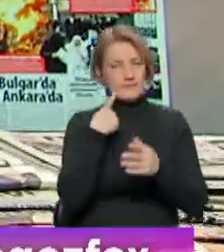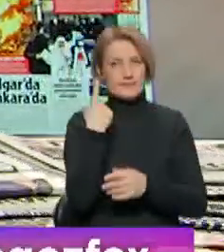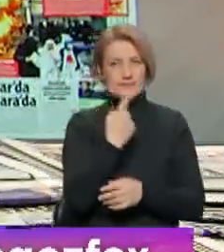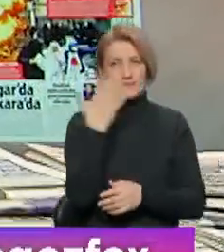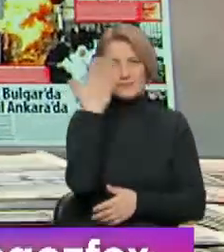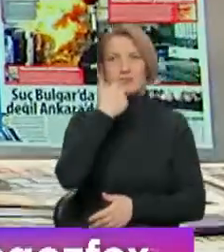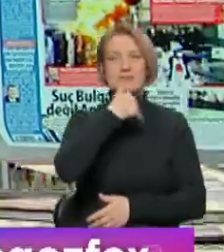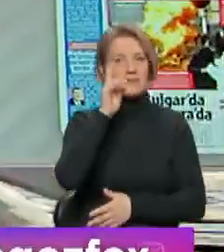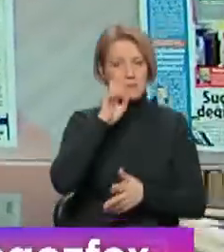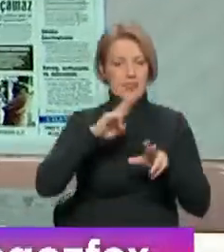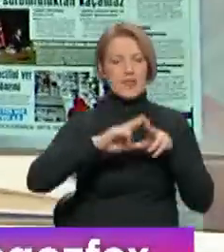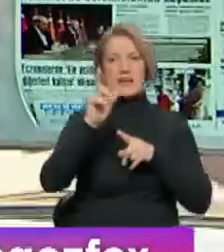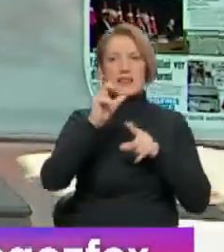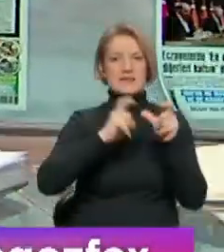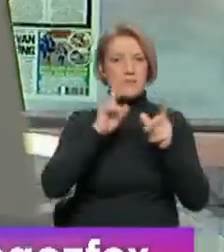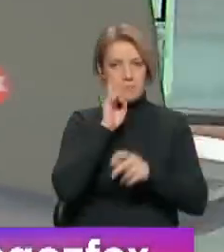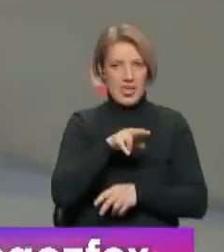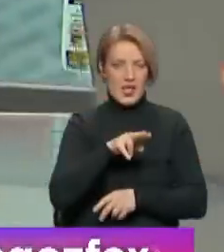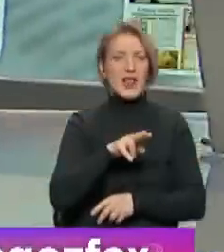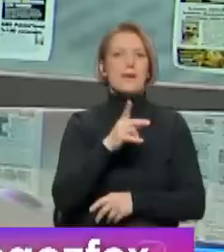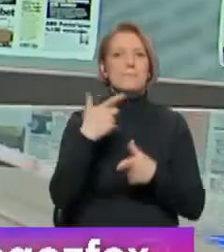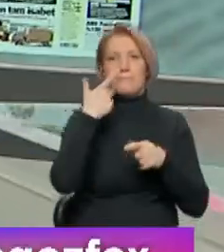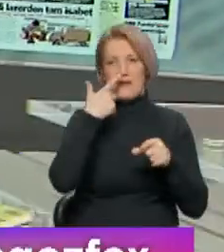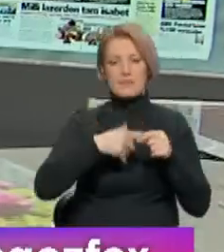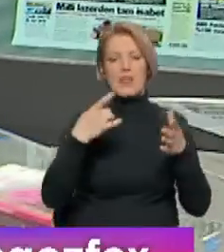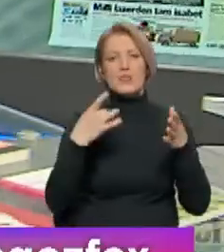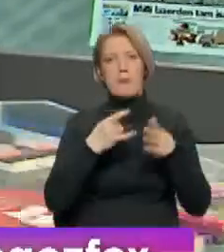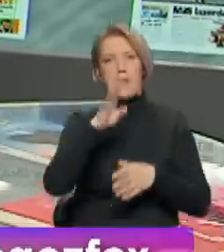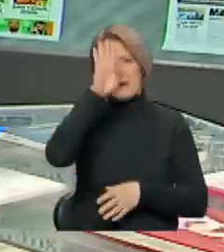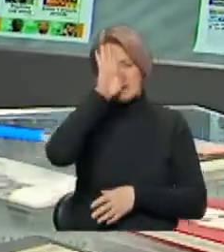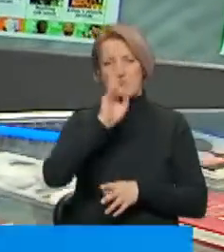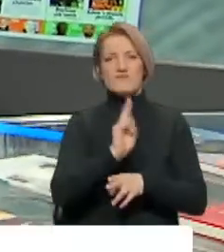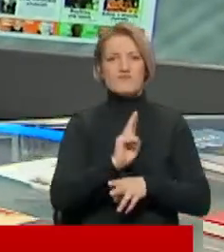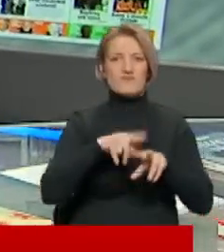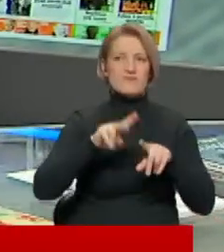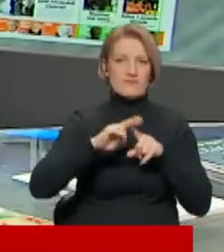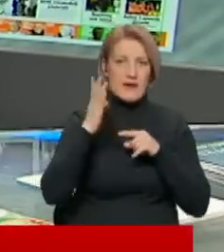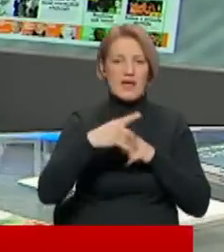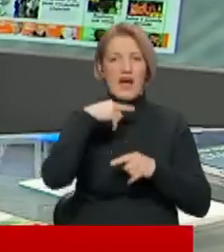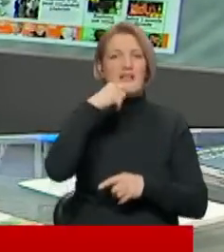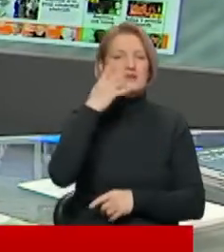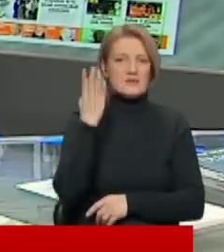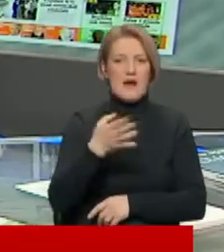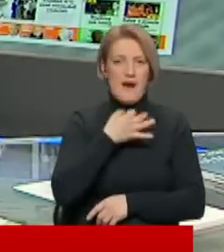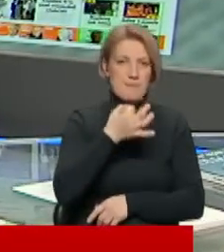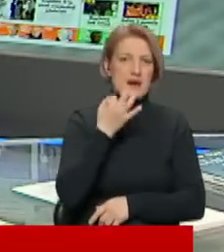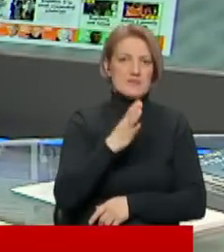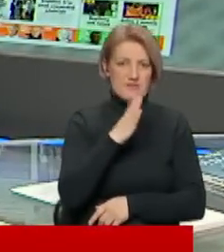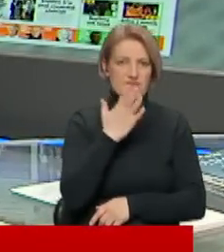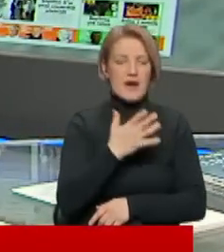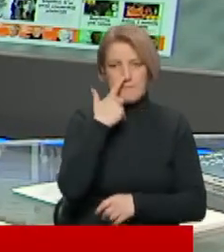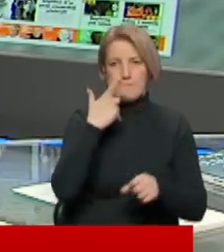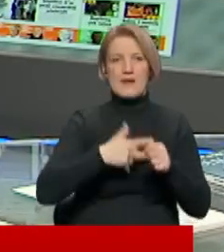Karadeniz'e baktığı kilise baktık ama Batman'dan Diyarbakır'dan İstanbul'dan Van'dan ve Elazığ'dan haberlerimiz var